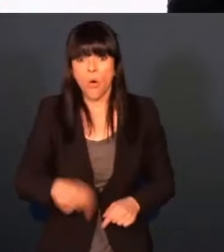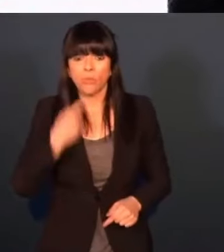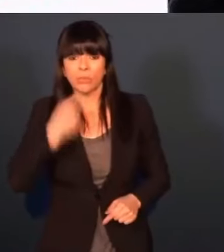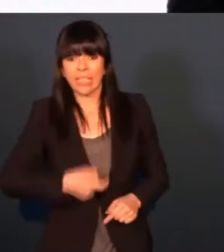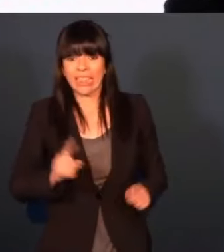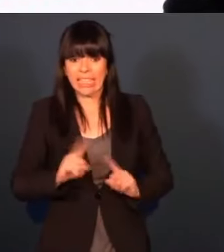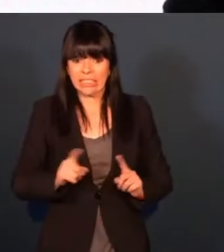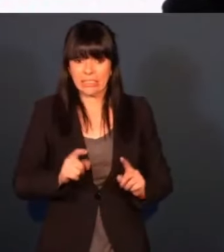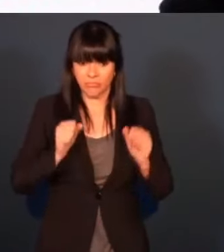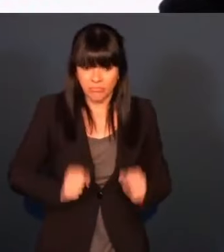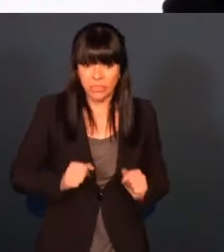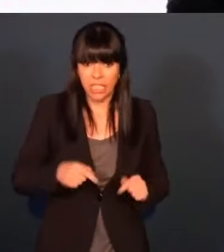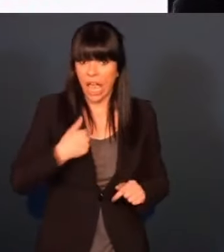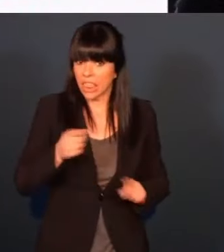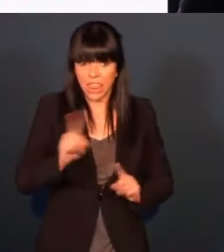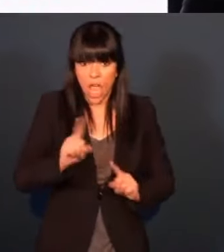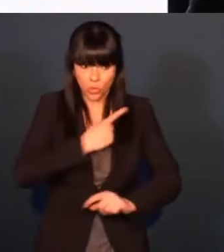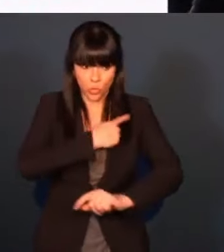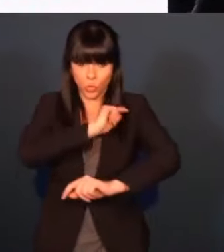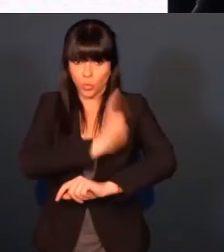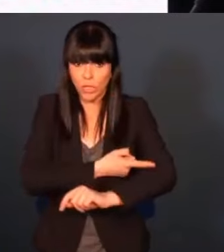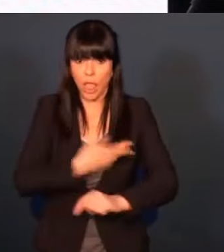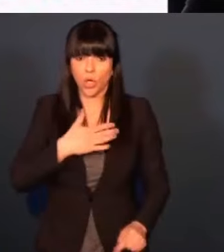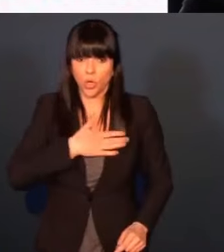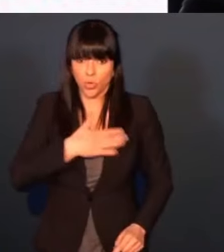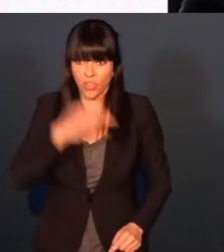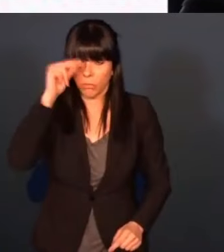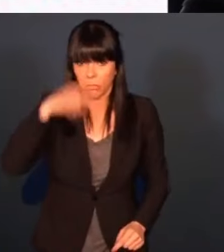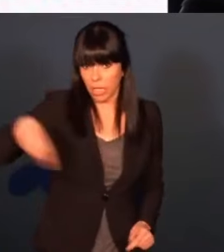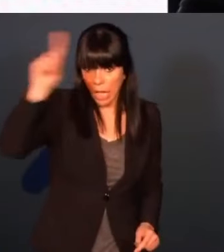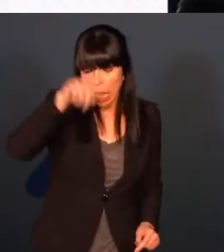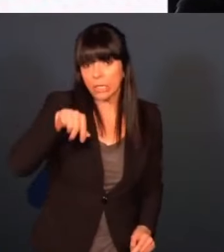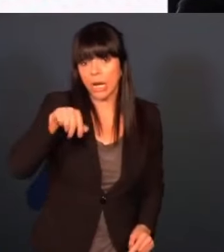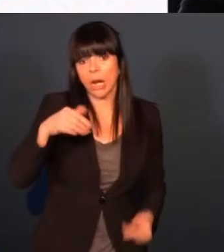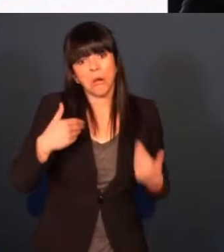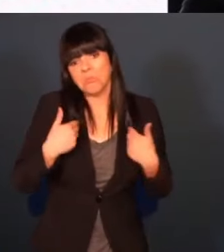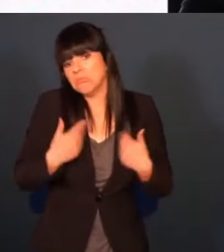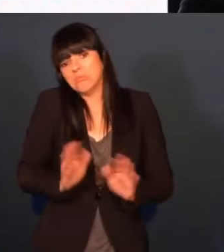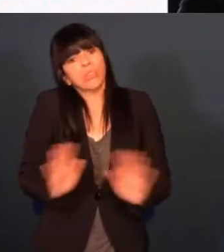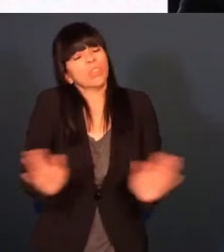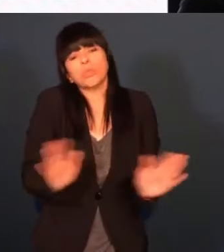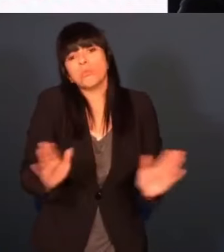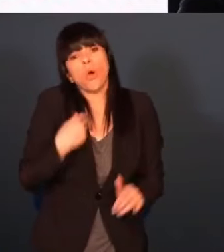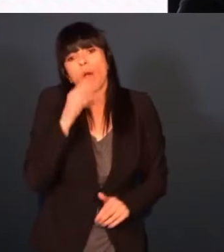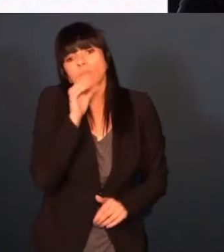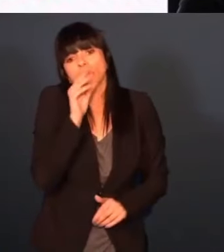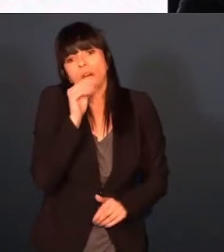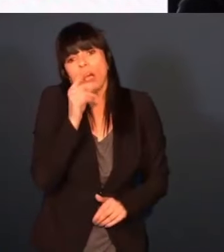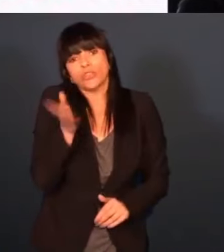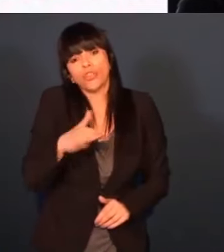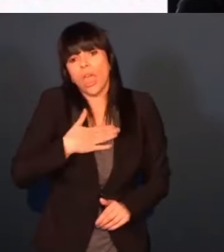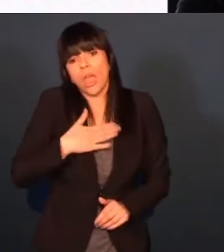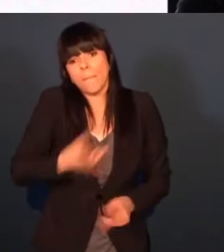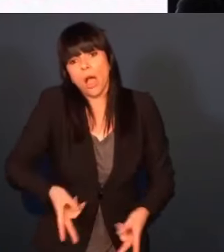нестабилност не провали нашите усилия и доверието към България, аз мога да ви уверя, че до края на годината ще